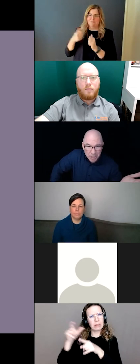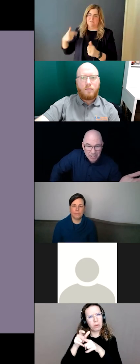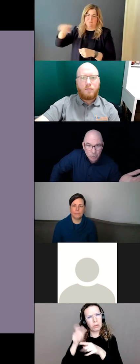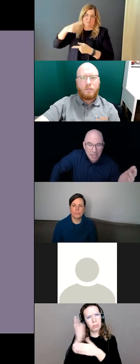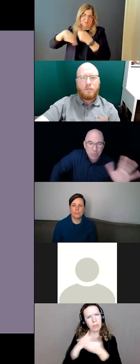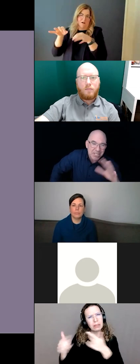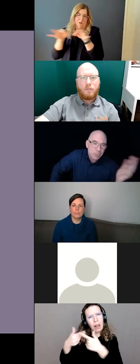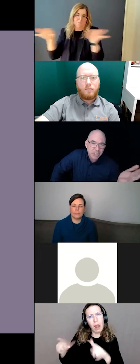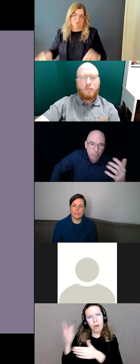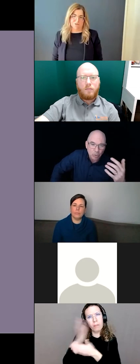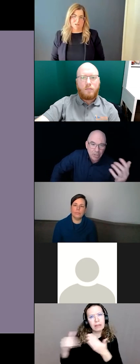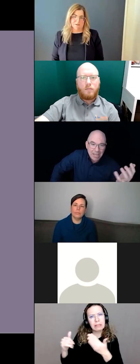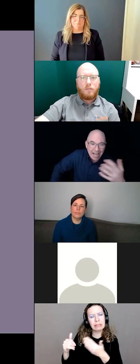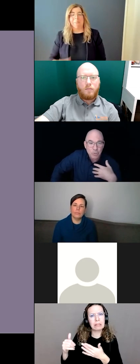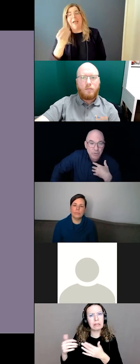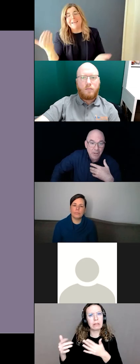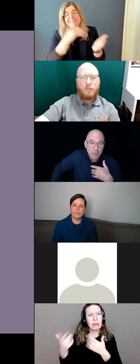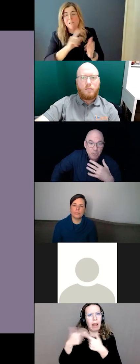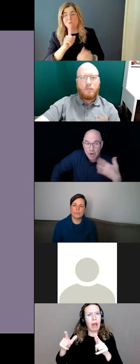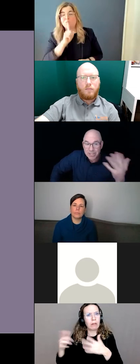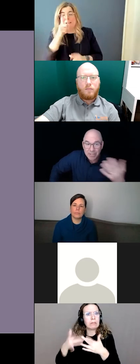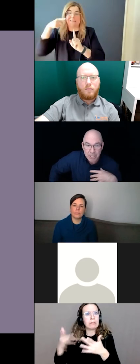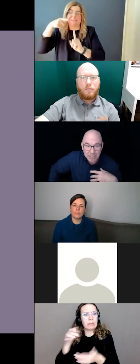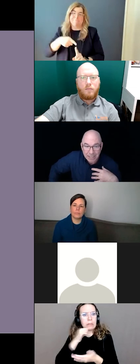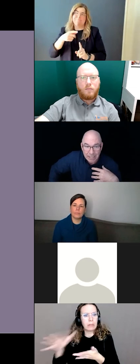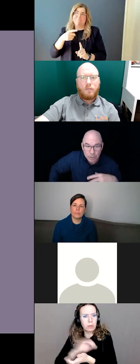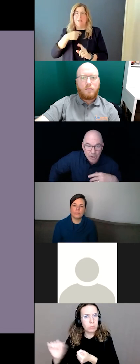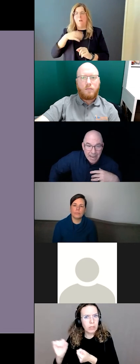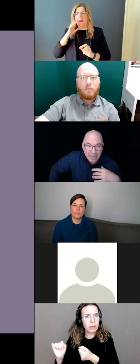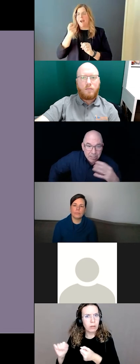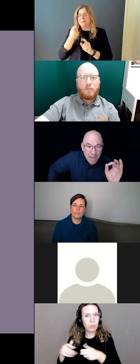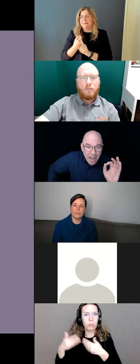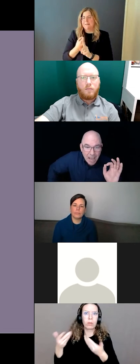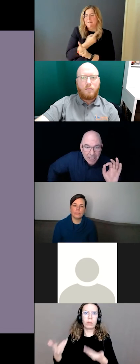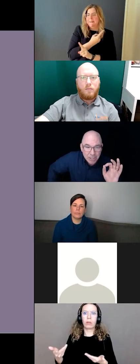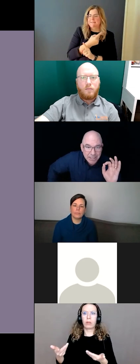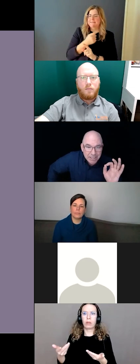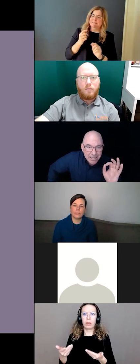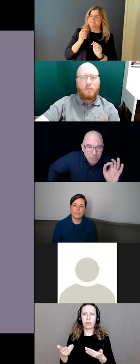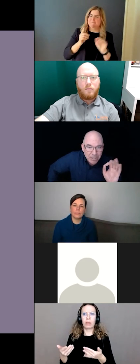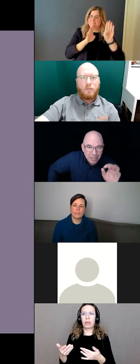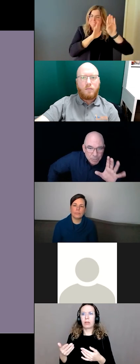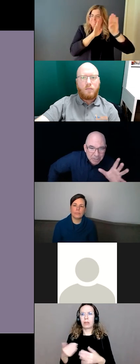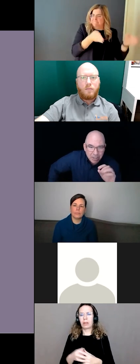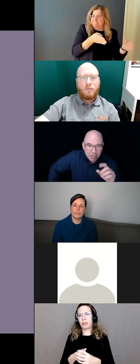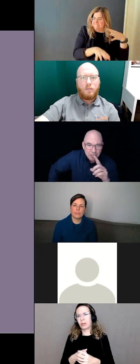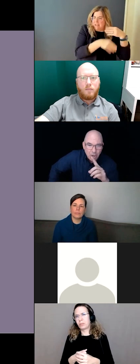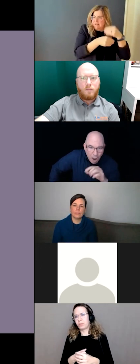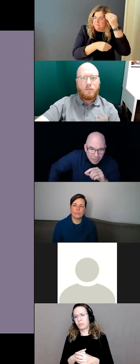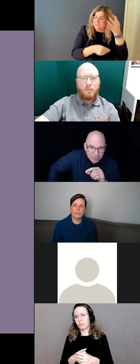danger, puis l'instructeur y arrive à mi-chemin. Je veux juste